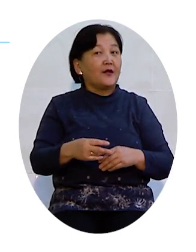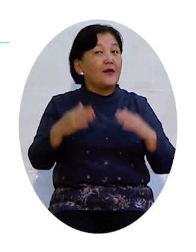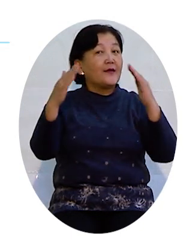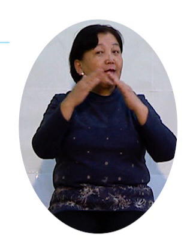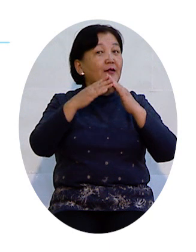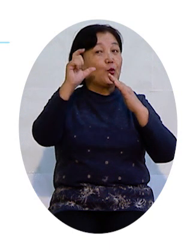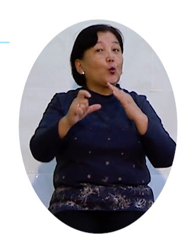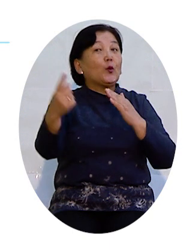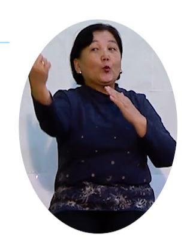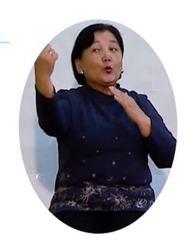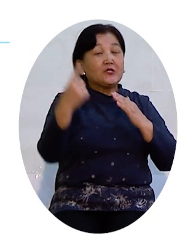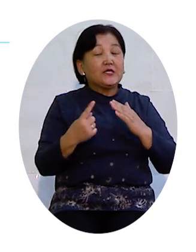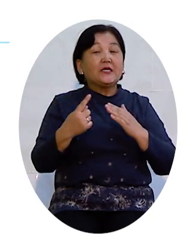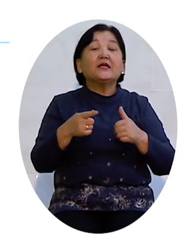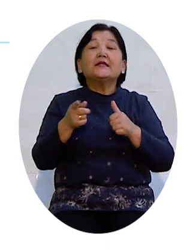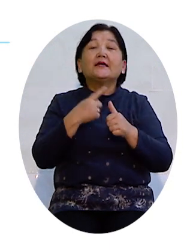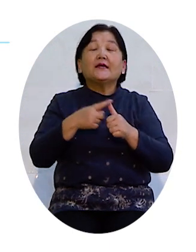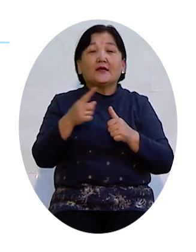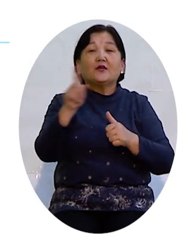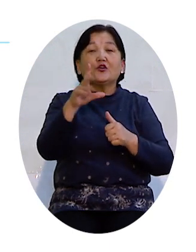хоормог тархахын төхүүлнэ.